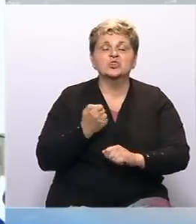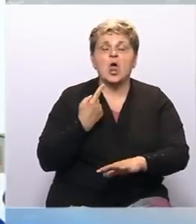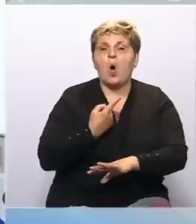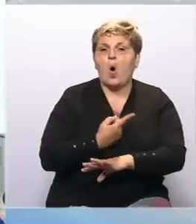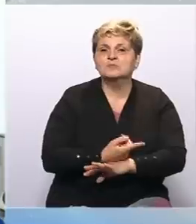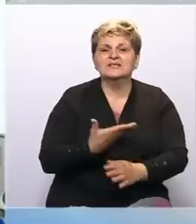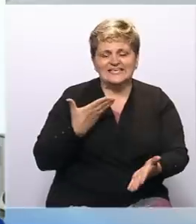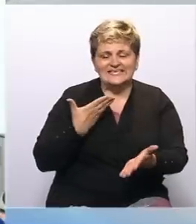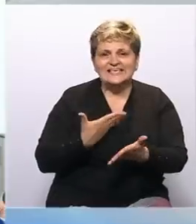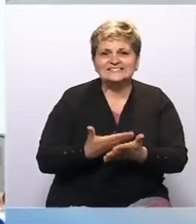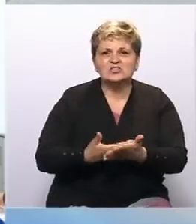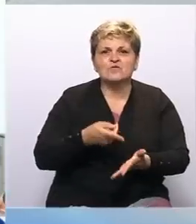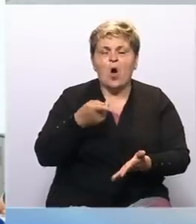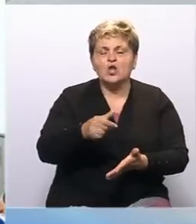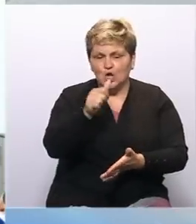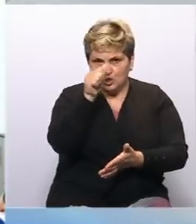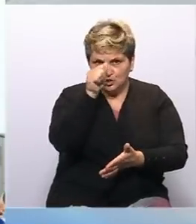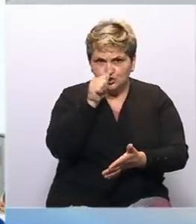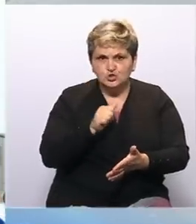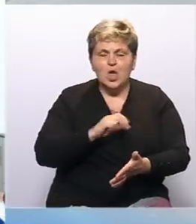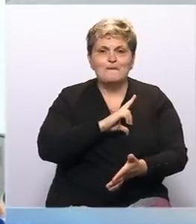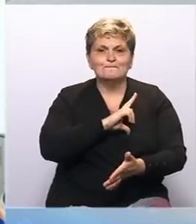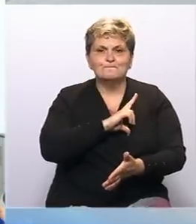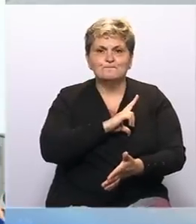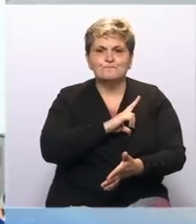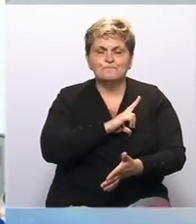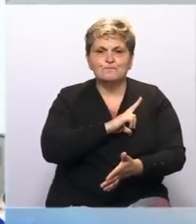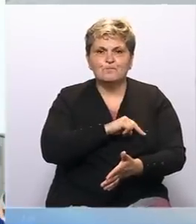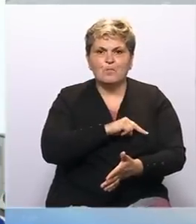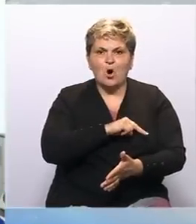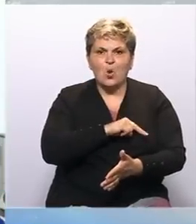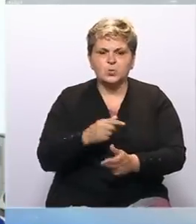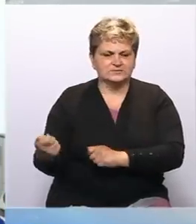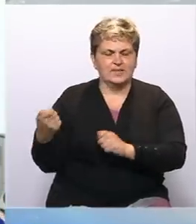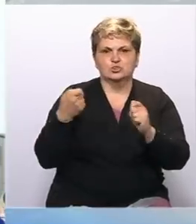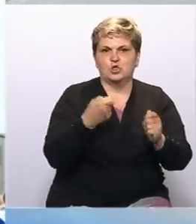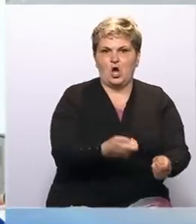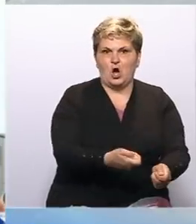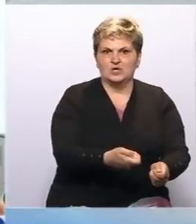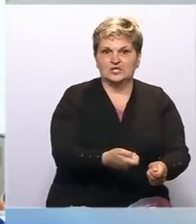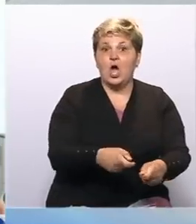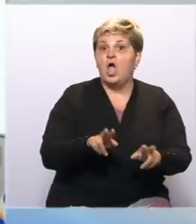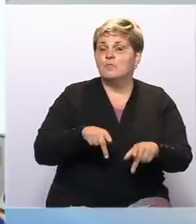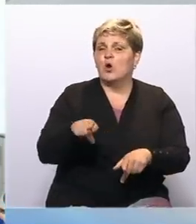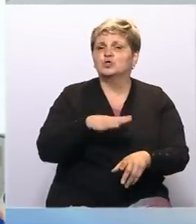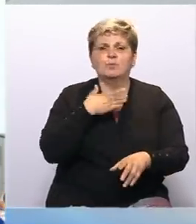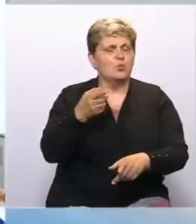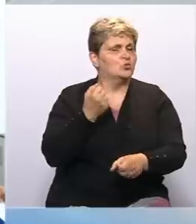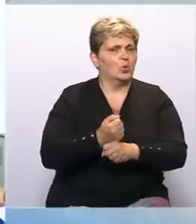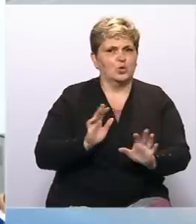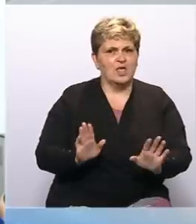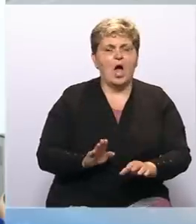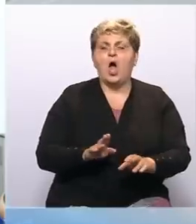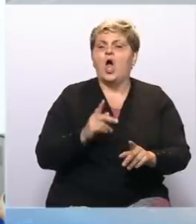samo na osnovu onoga što je policijska stanica uprava dostavila. I moglo se tu što uraditi,